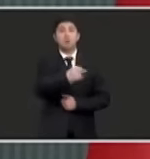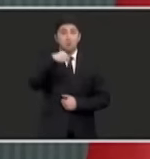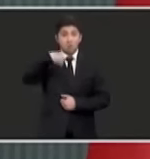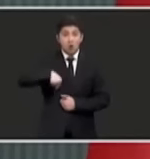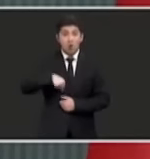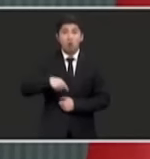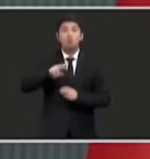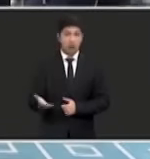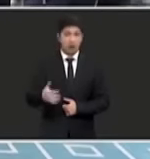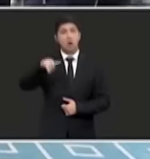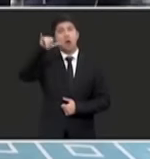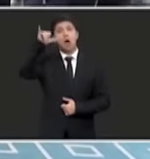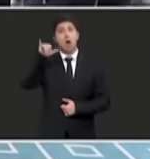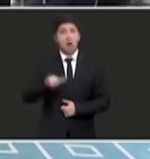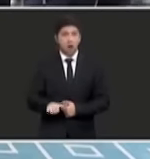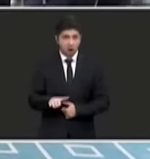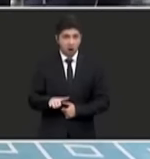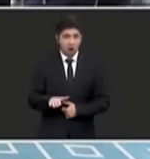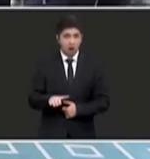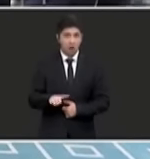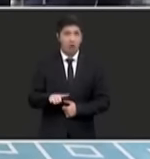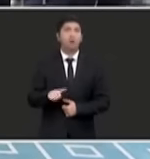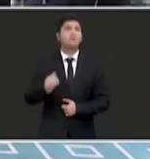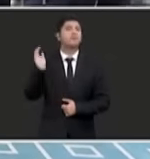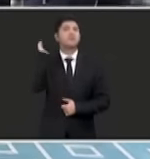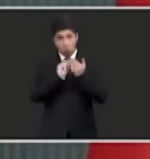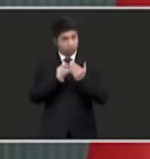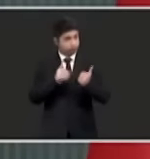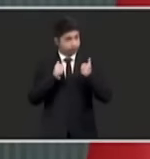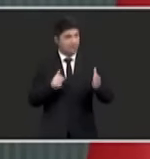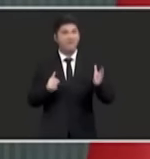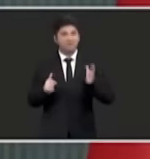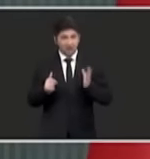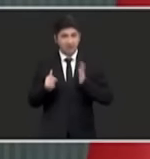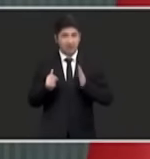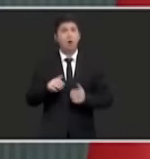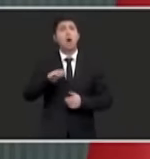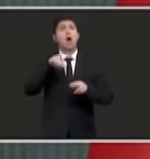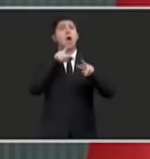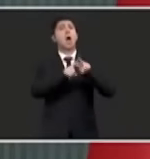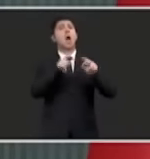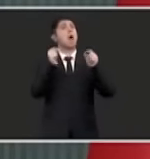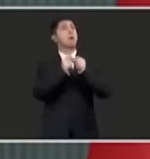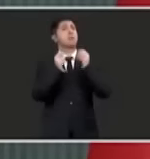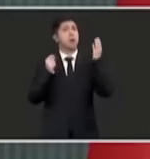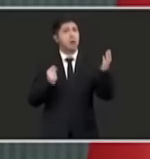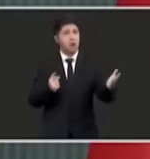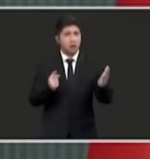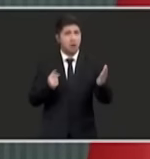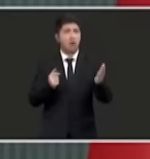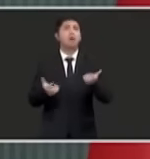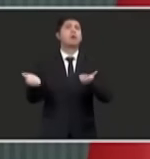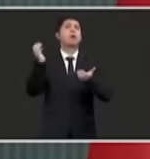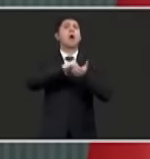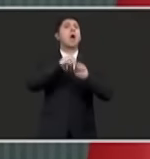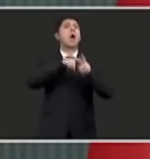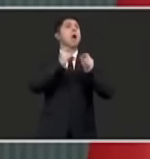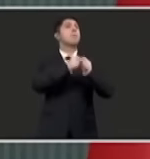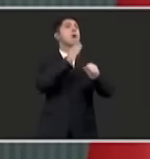Σουλτάνου. Υπερσυγκέντρωση, ναι. Θα περίμενε βέβαια να το... περισσότερο ναι. να ασκεί μια στρατηγική